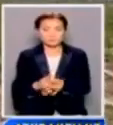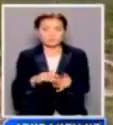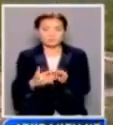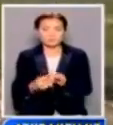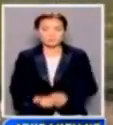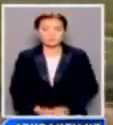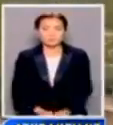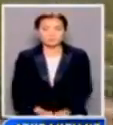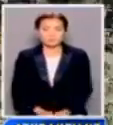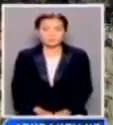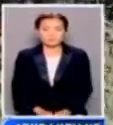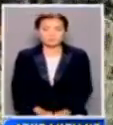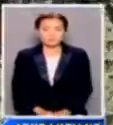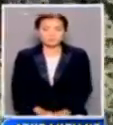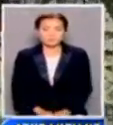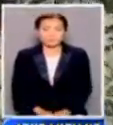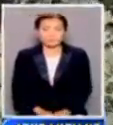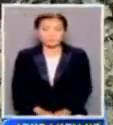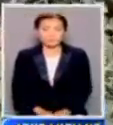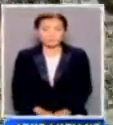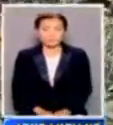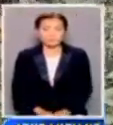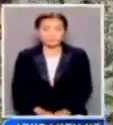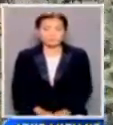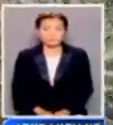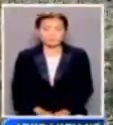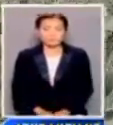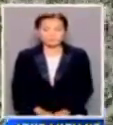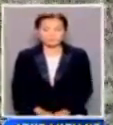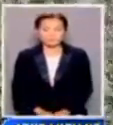сельского хозяйства. Камбат Дайыр Каза, Аймур Хайрулина, Куаныш Кудайберген, телеканал Атырау.